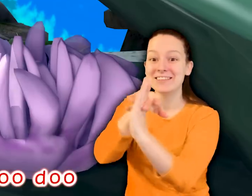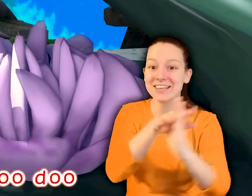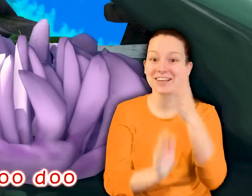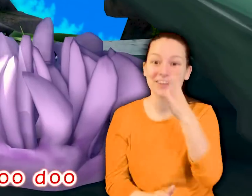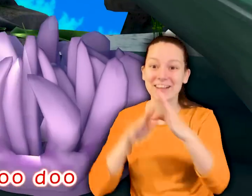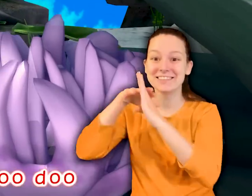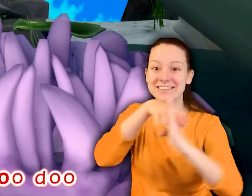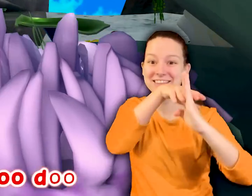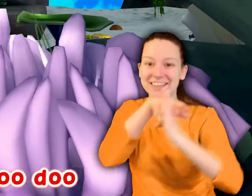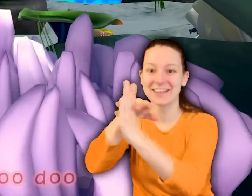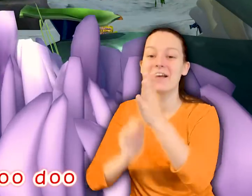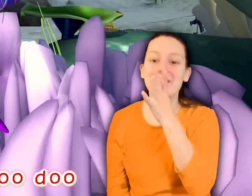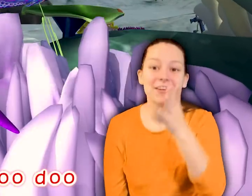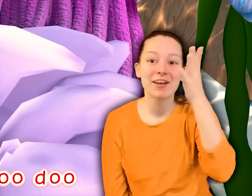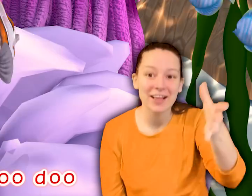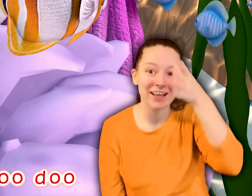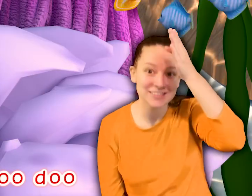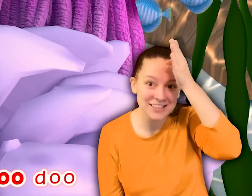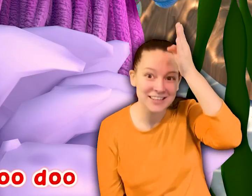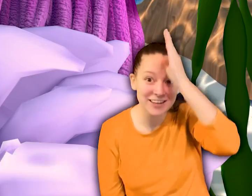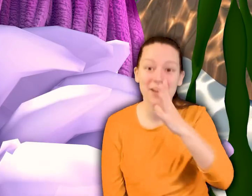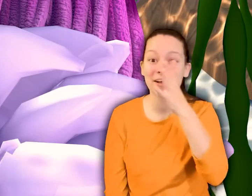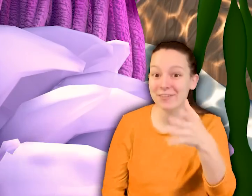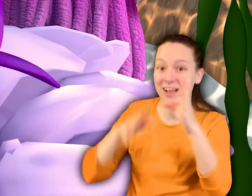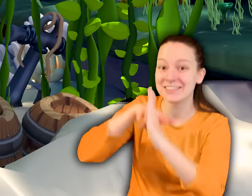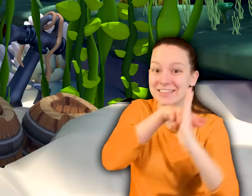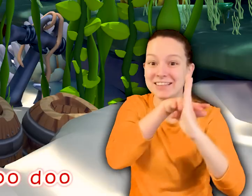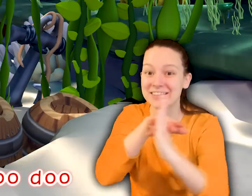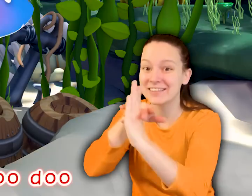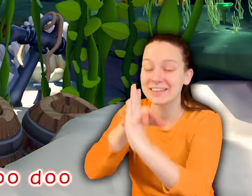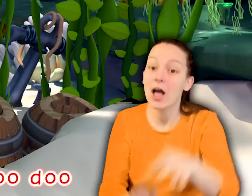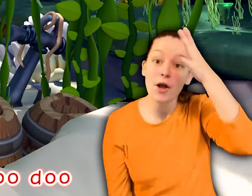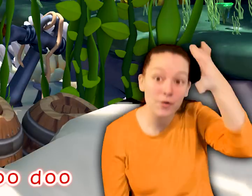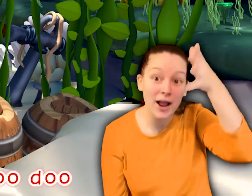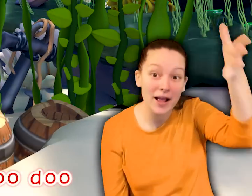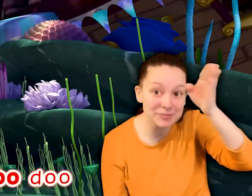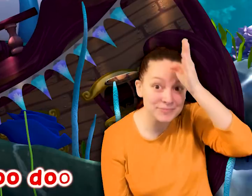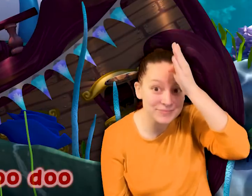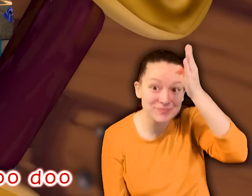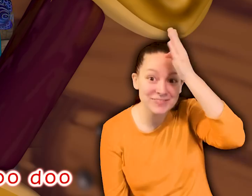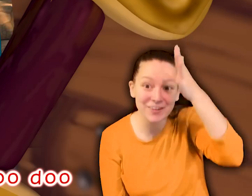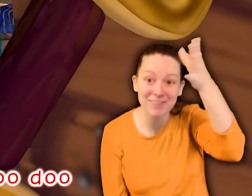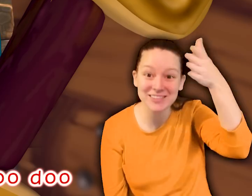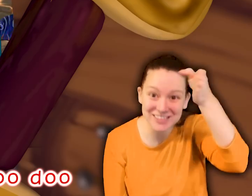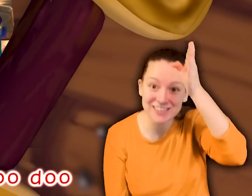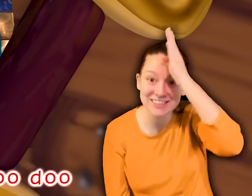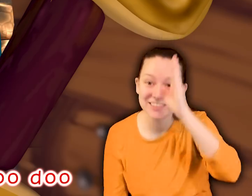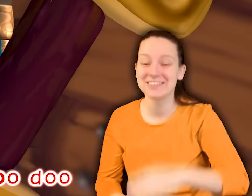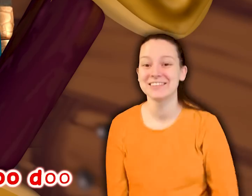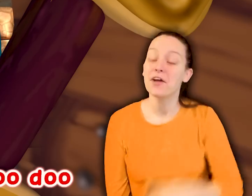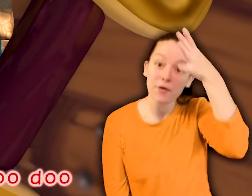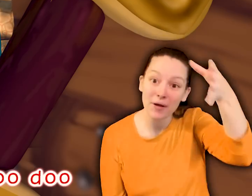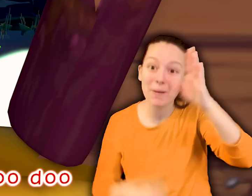Grandma shark do do do doo doo doo Grandma shark do do do do do do Grandma shark grandpa shark do doo do doo do grandpa shark